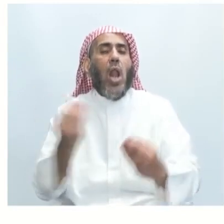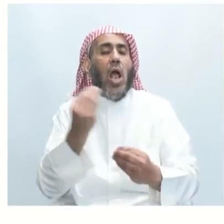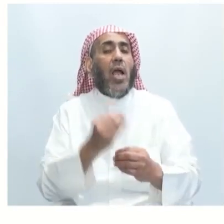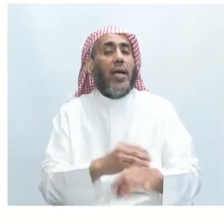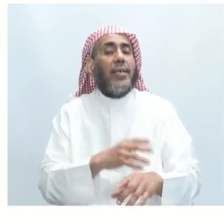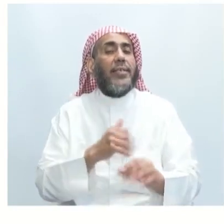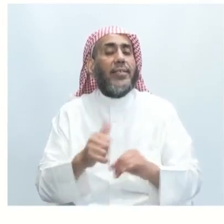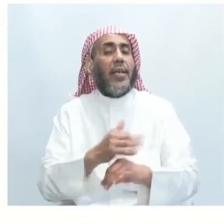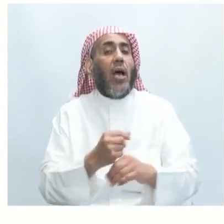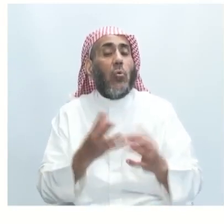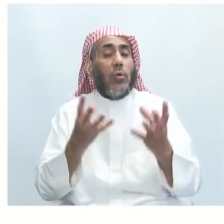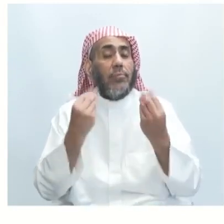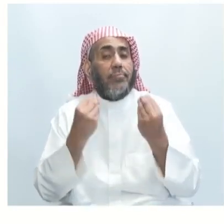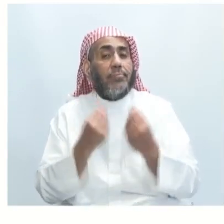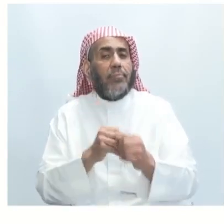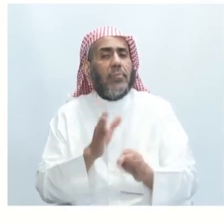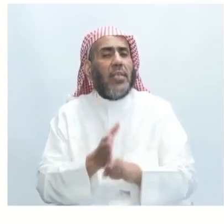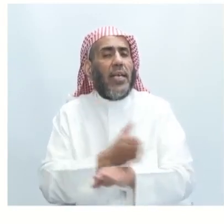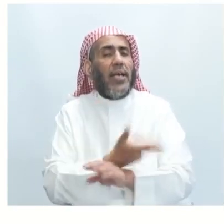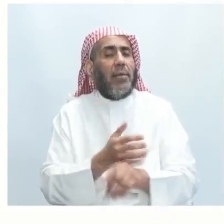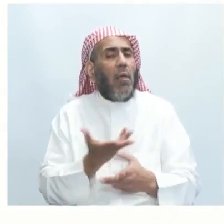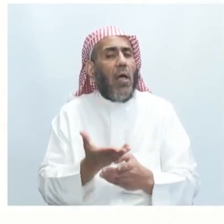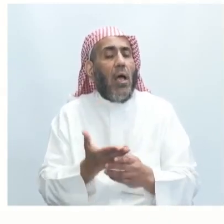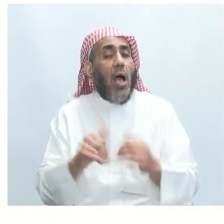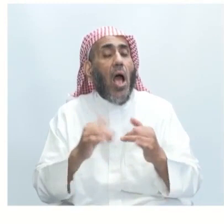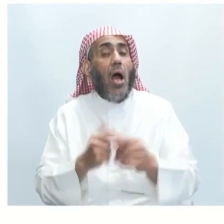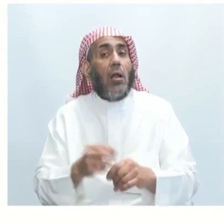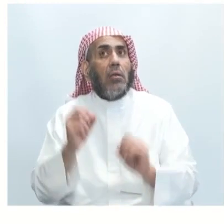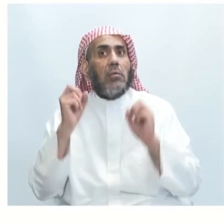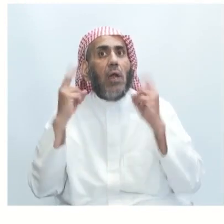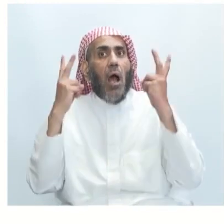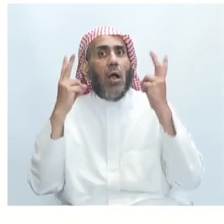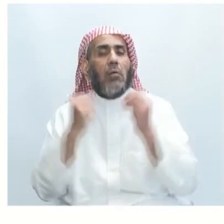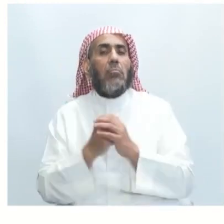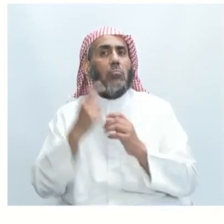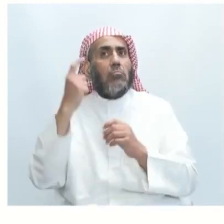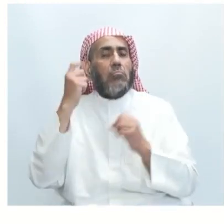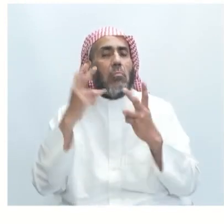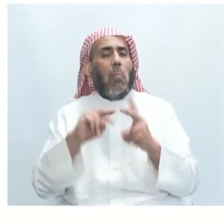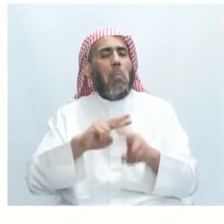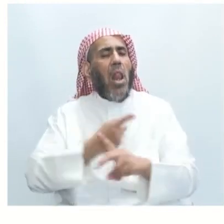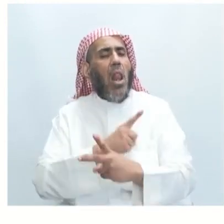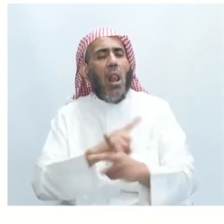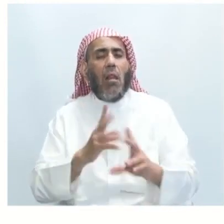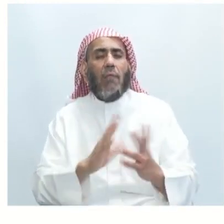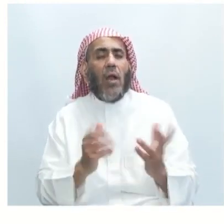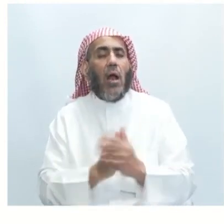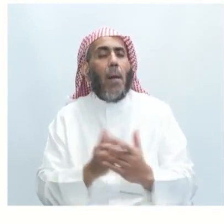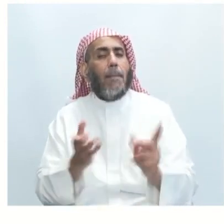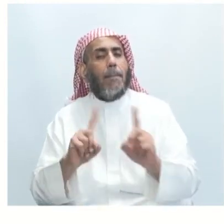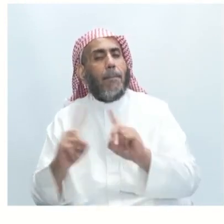عن طريق او نتعرف عليها عن طريق الادراك ما الفرق